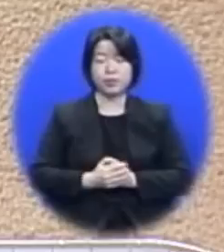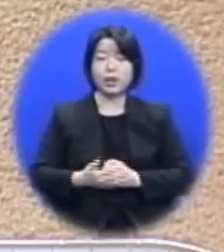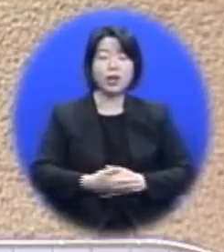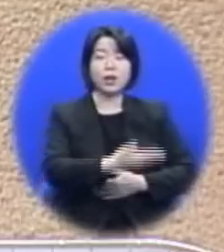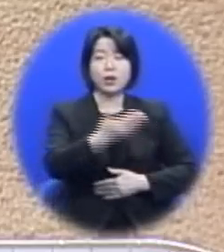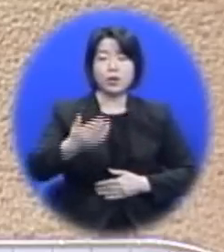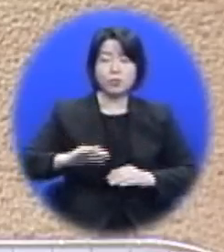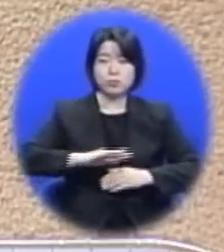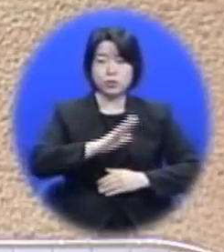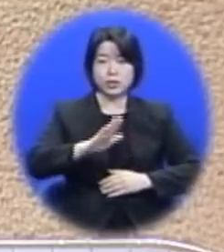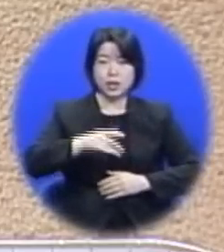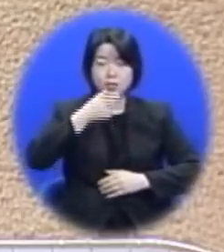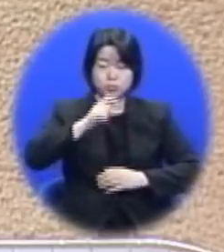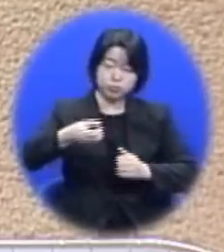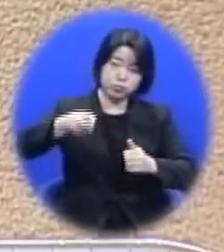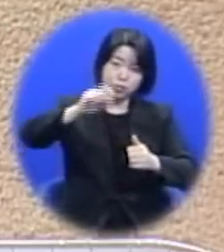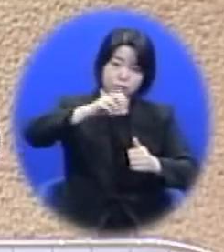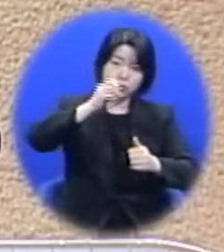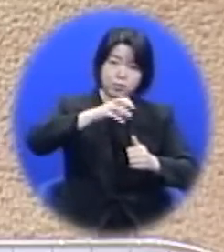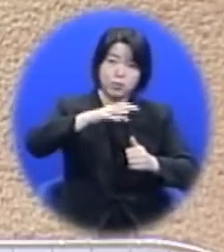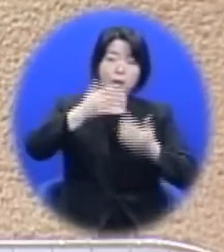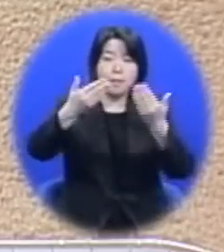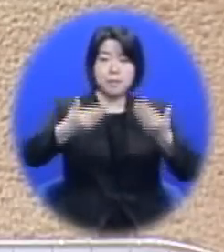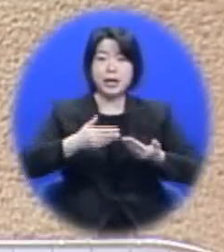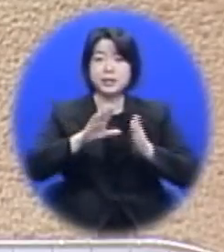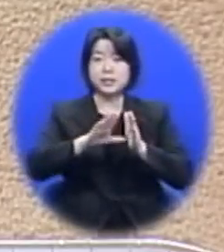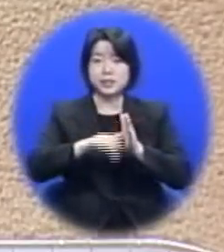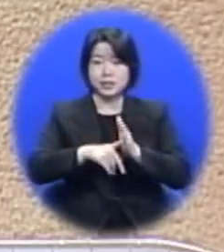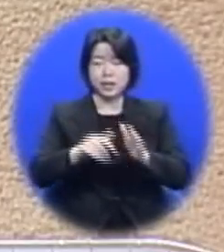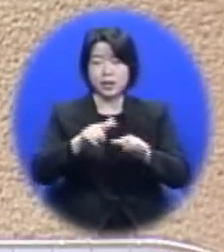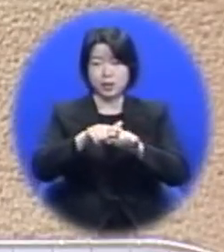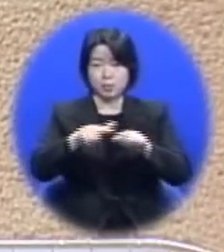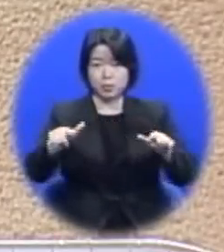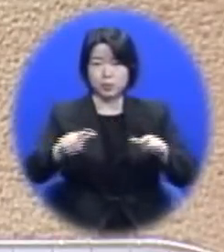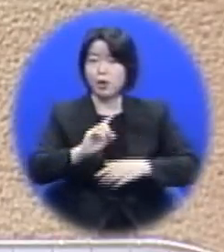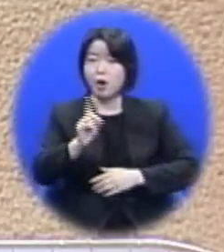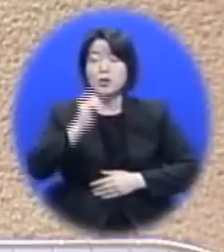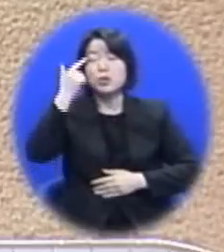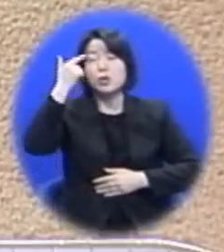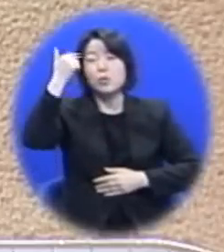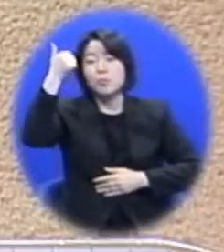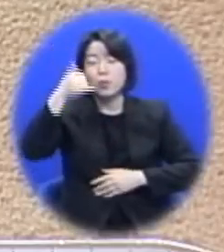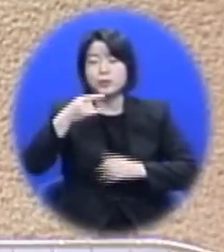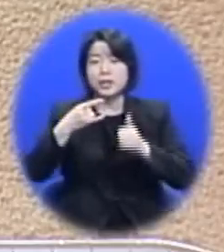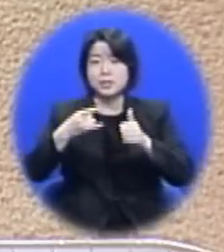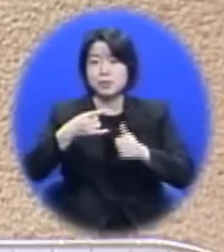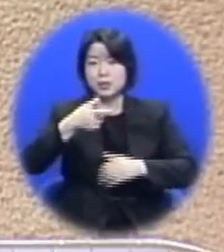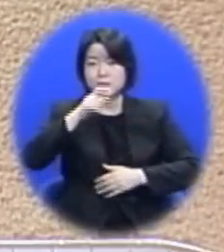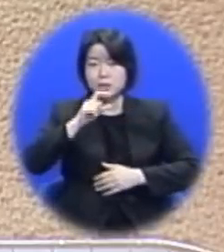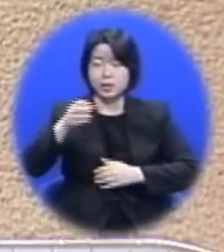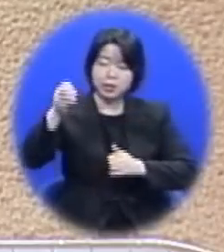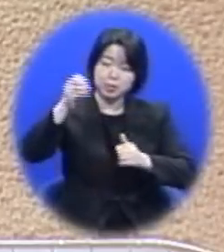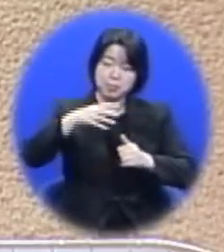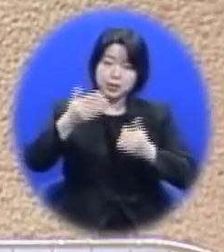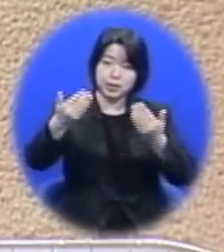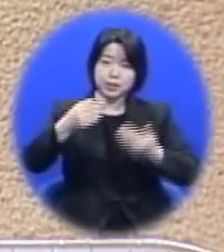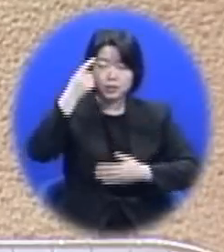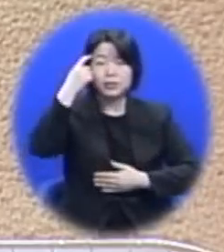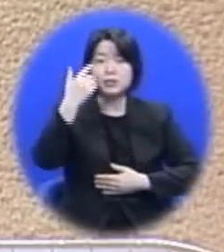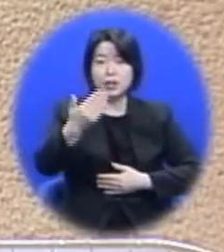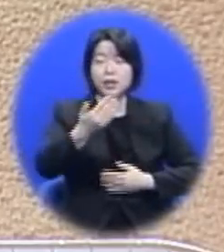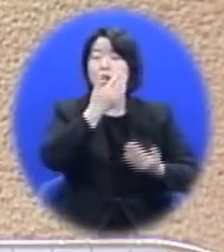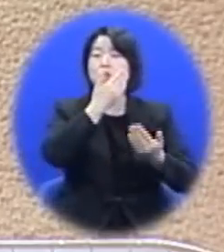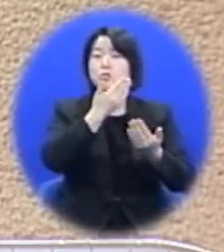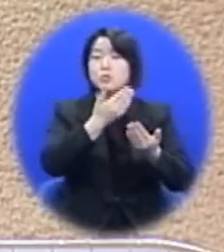여러분, 우리가 세례를 받을 때 흔히 어느 목사님에게 세례 받았느냐 그런 걸